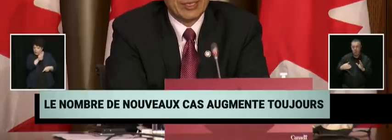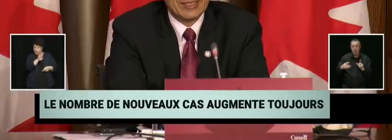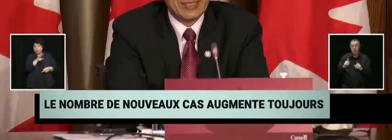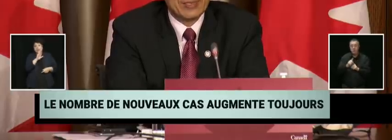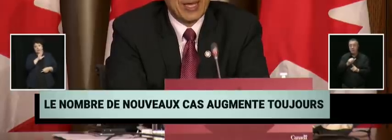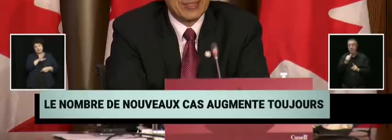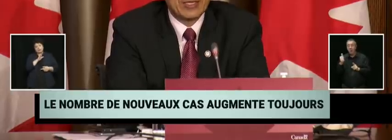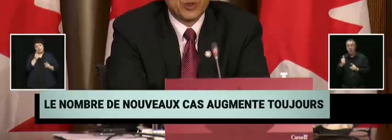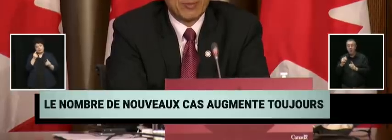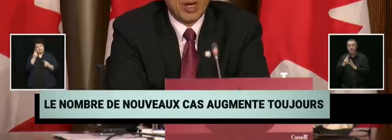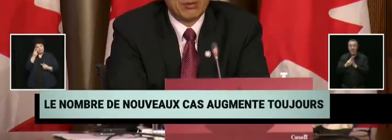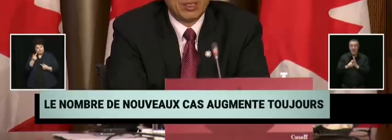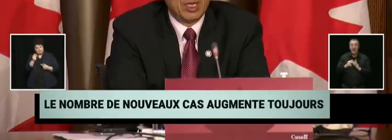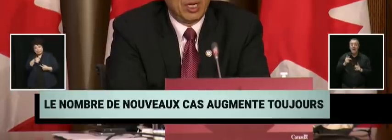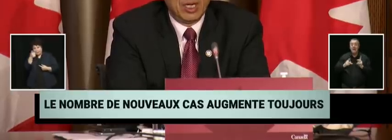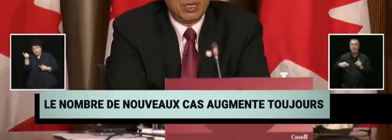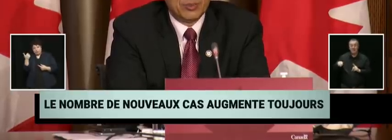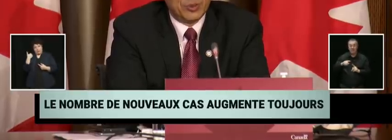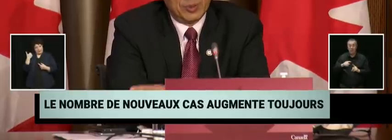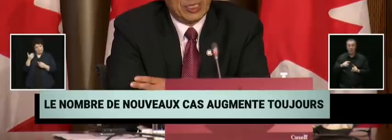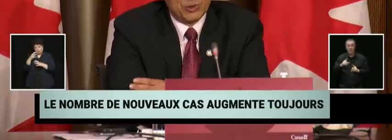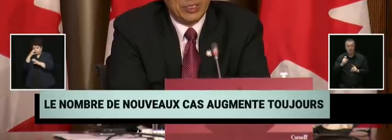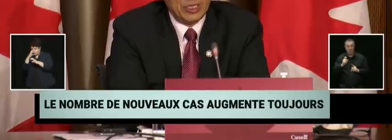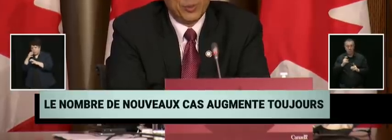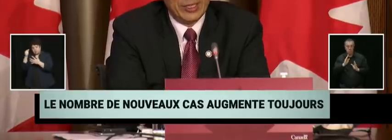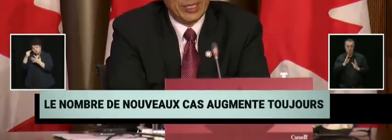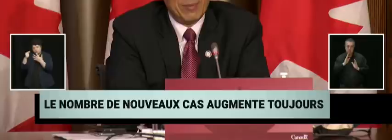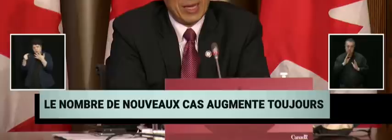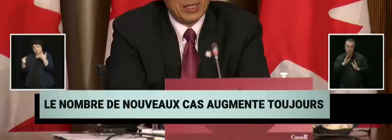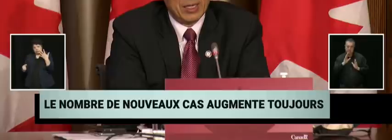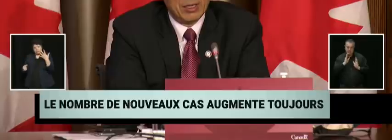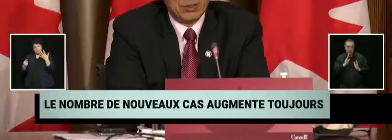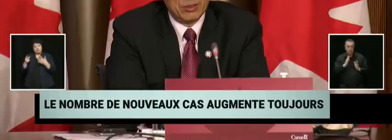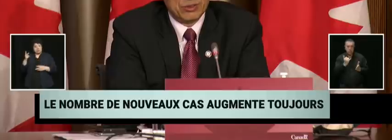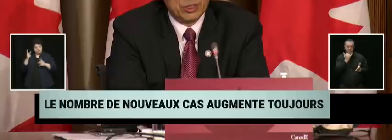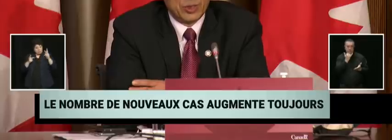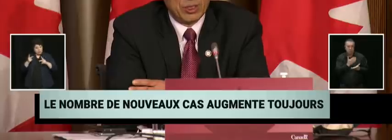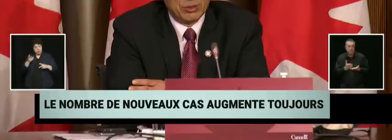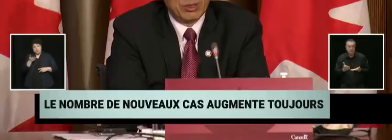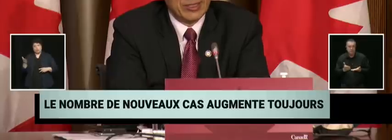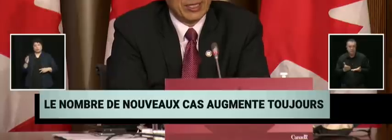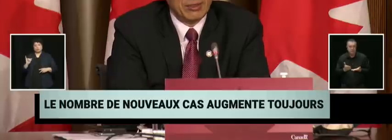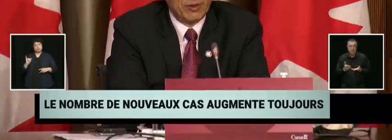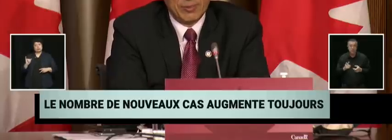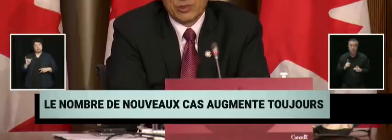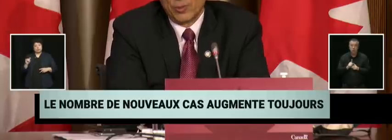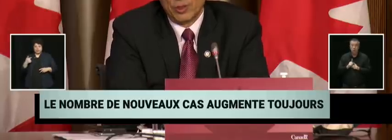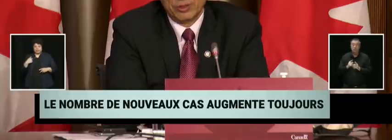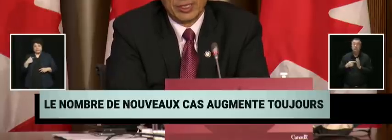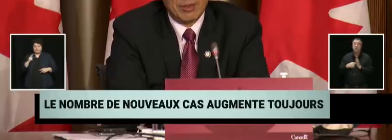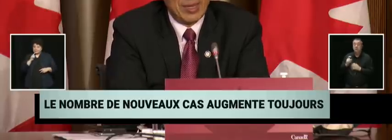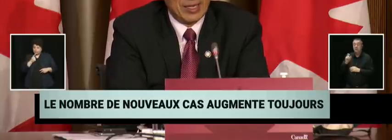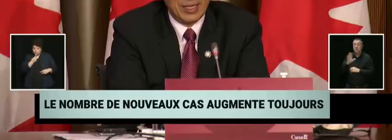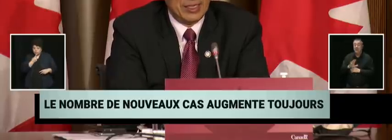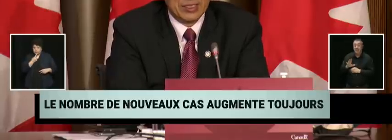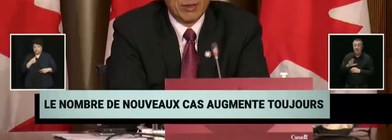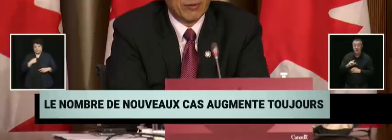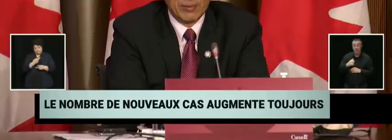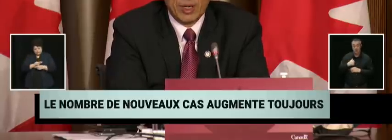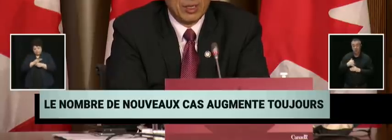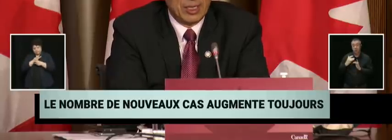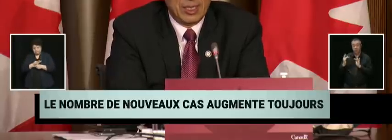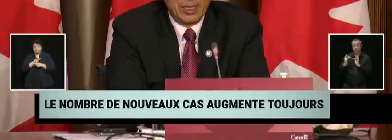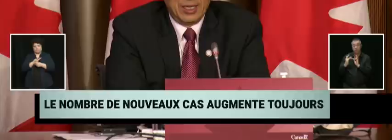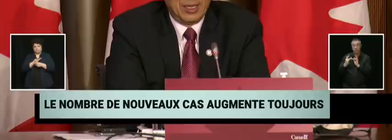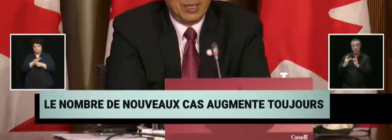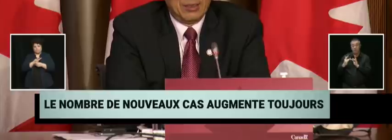sérieux qu'est-ce qui se passe actuellement. Je peux peut-être souligner pour le Québec, je suis en contact avec mes homologues de Québec et ils sont